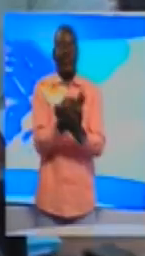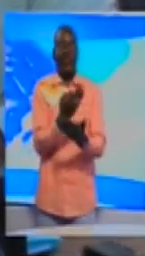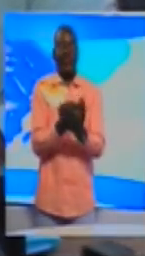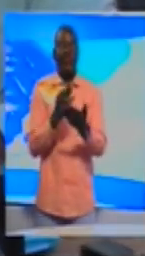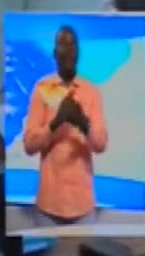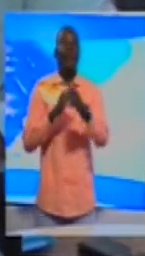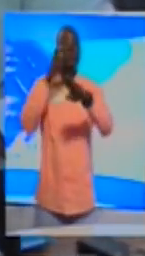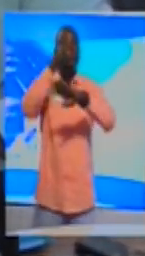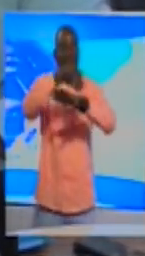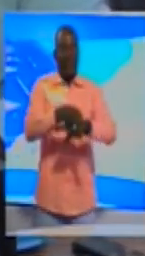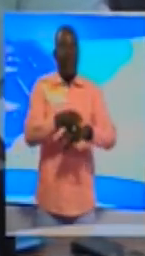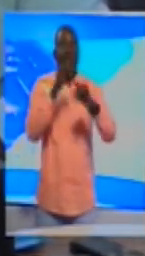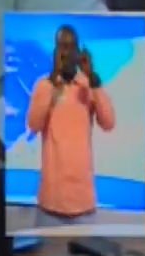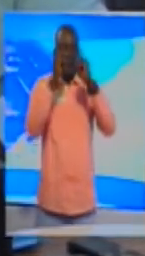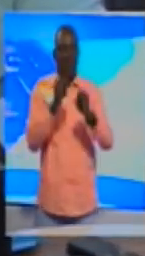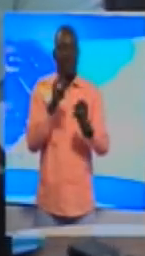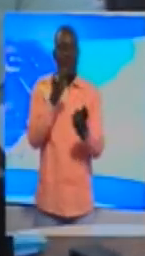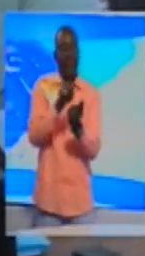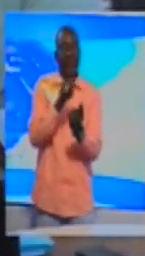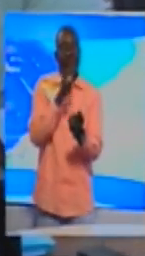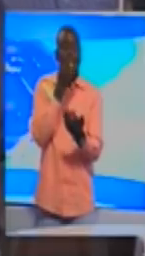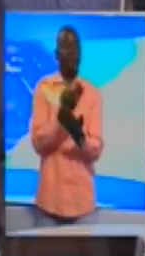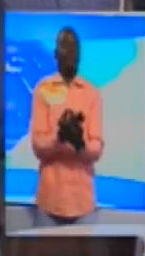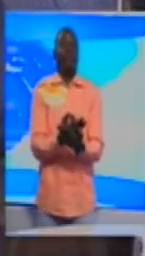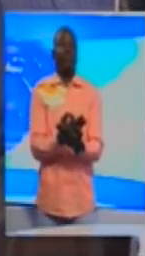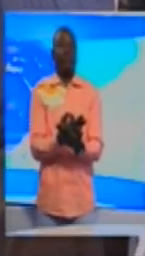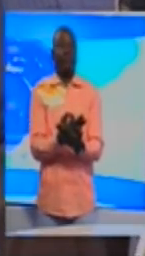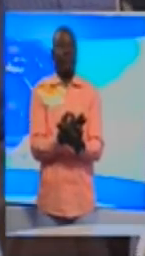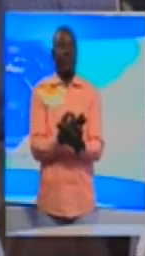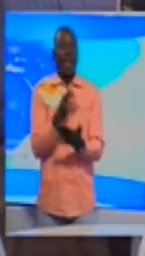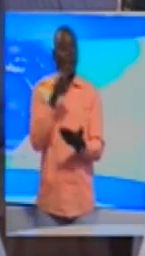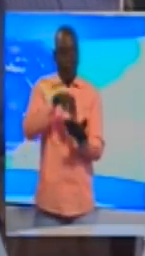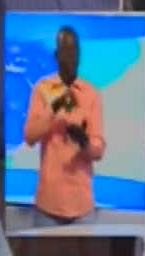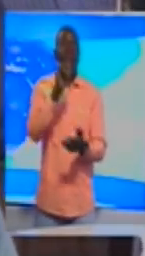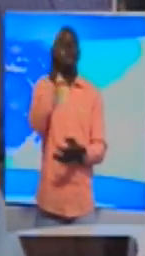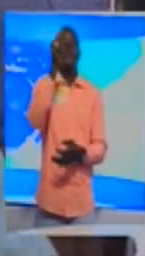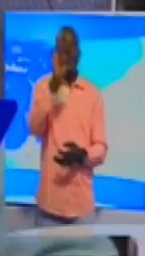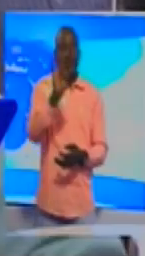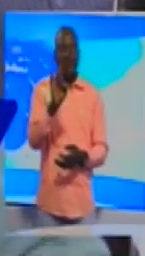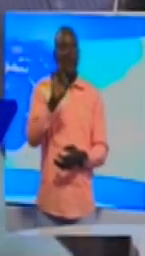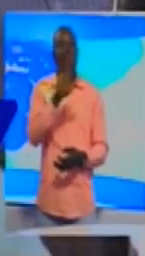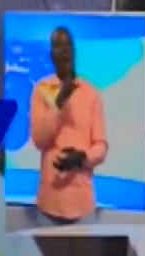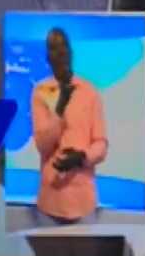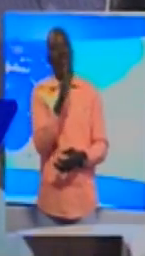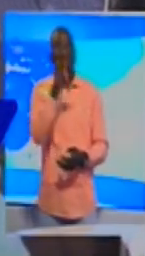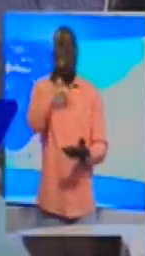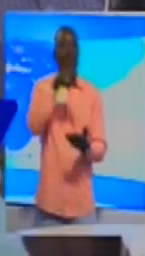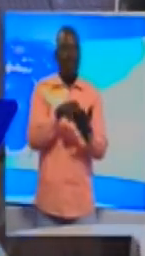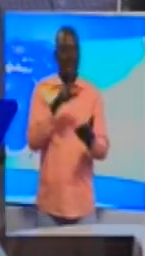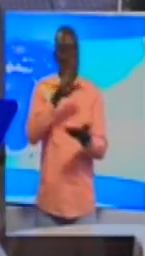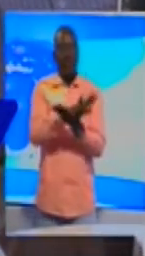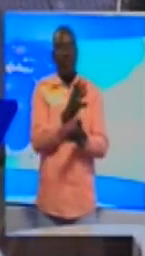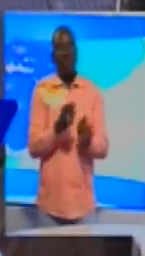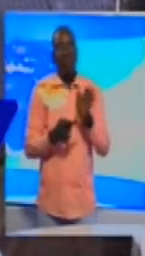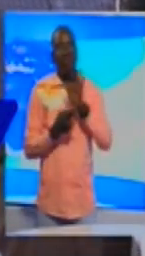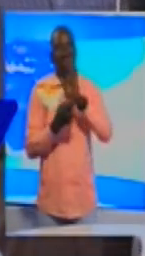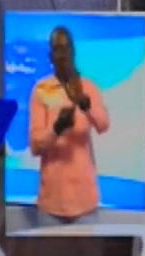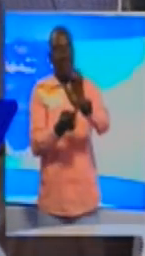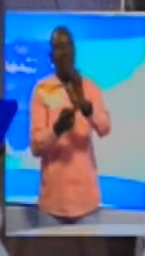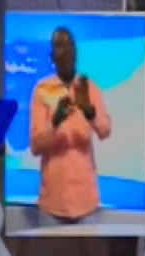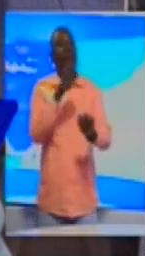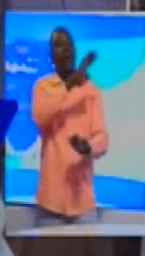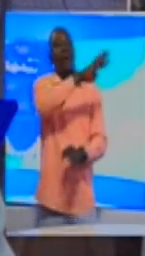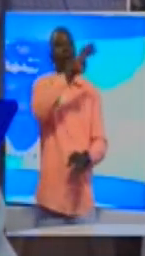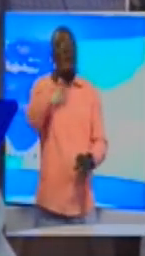les institutions de microfinance. En 2018, sur environ 1000 dossiers présentés, 400